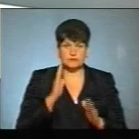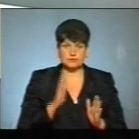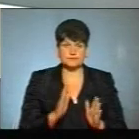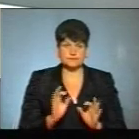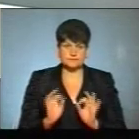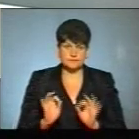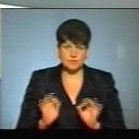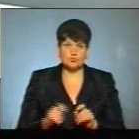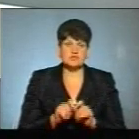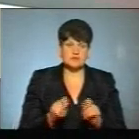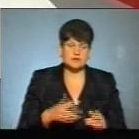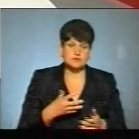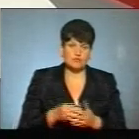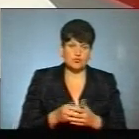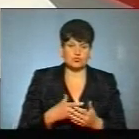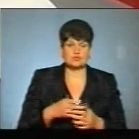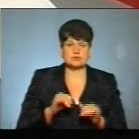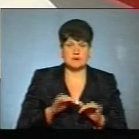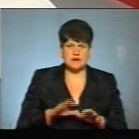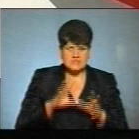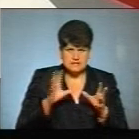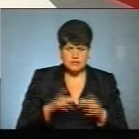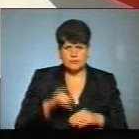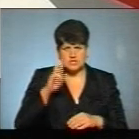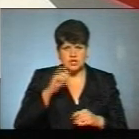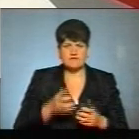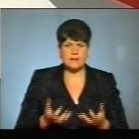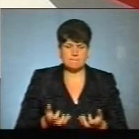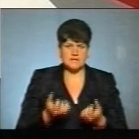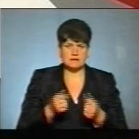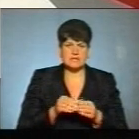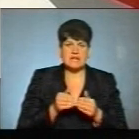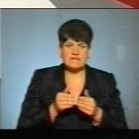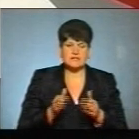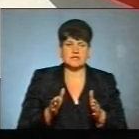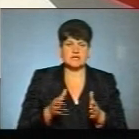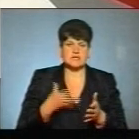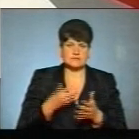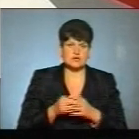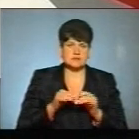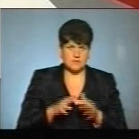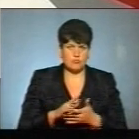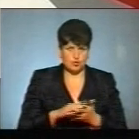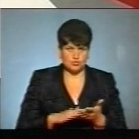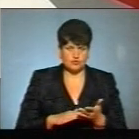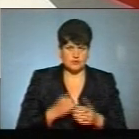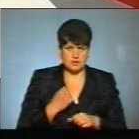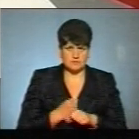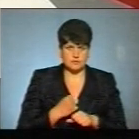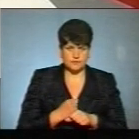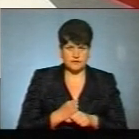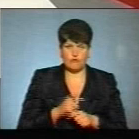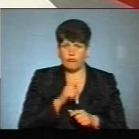таки відкриють свою власну справу. Тобто, загалом, державна підтримка для відкриття власної справи продовжує діяти? Тобто, в